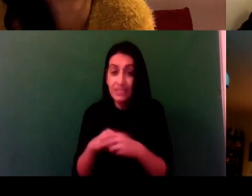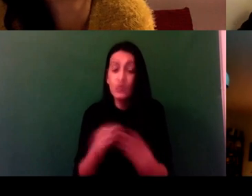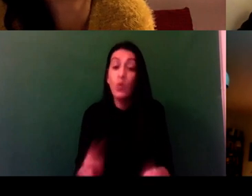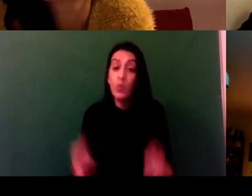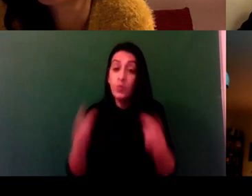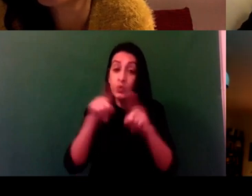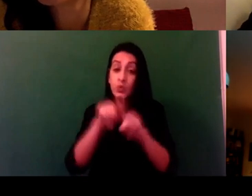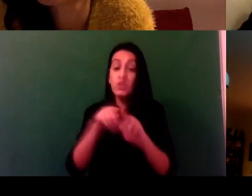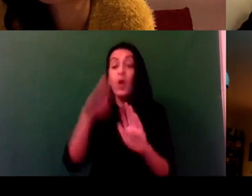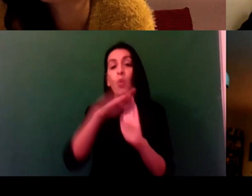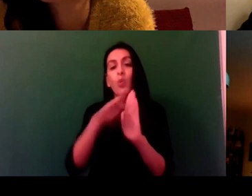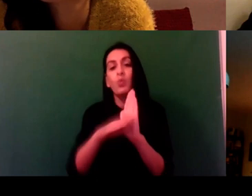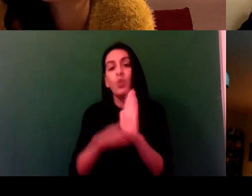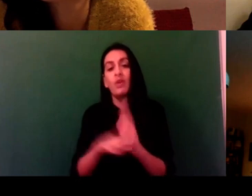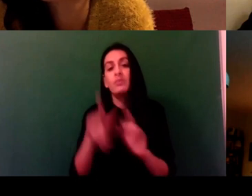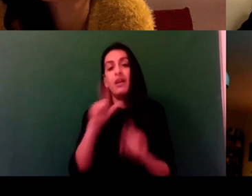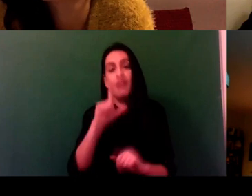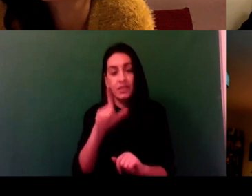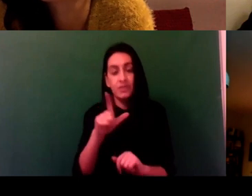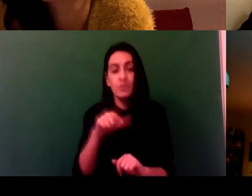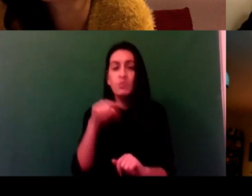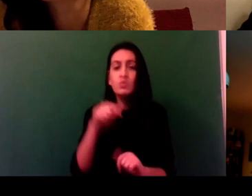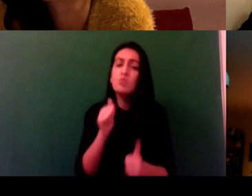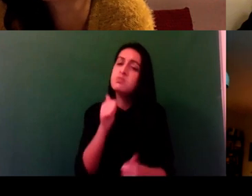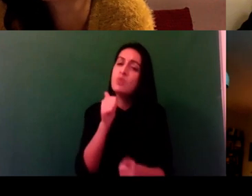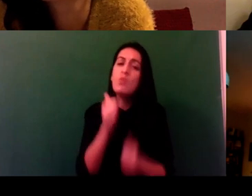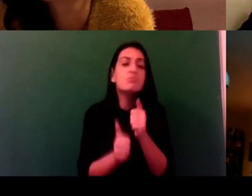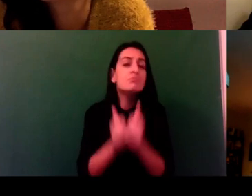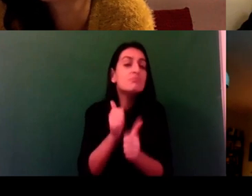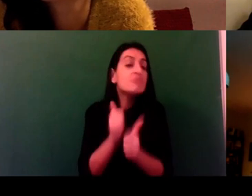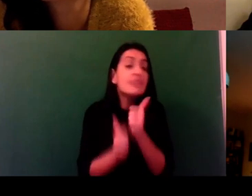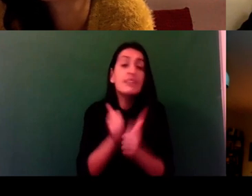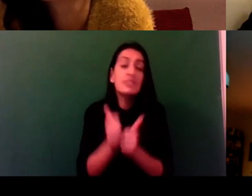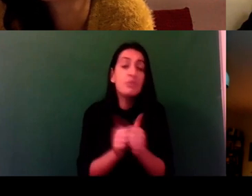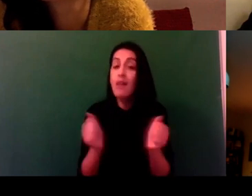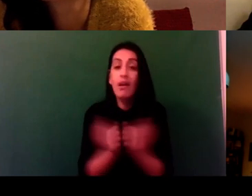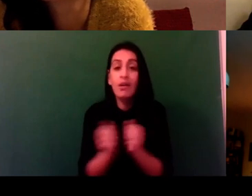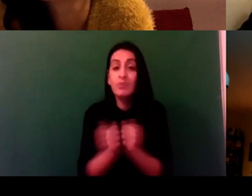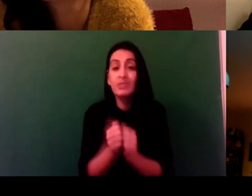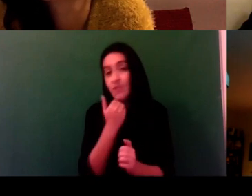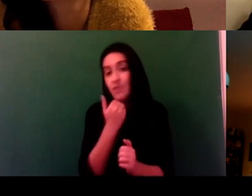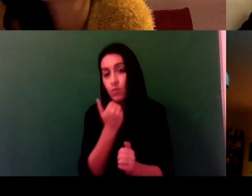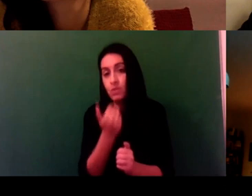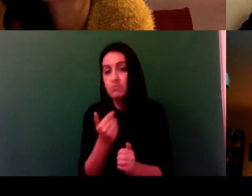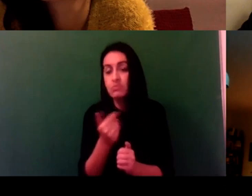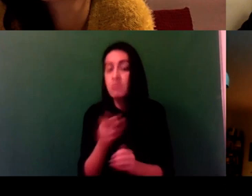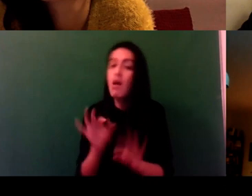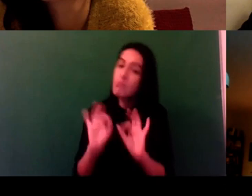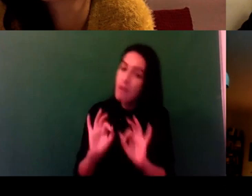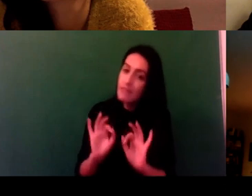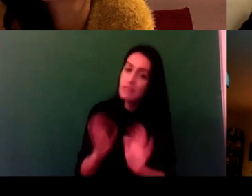yarışma şeyinde olmadığı aşikar, hani gerçekten de, ama bu da bir metottur. Hani bu yöndeki